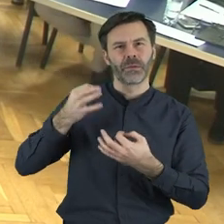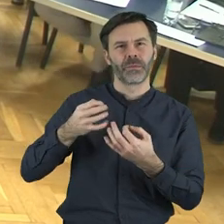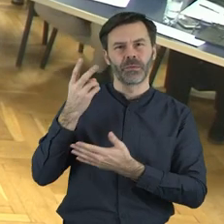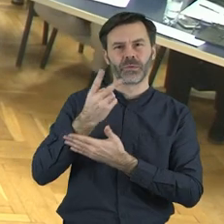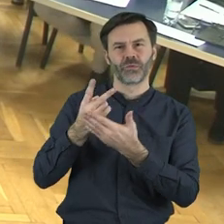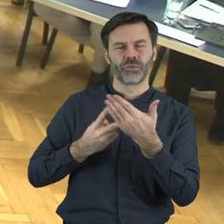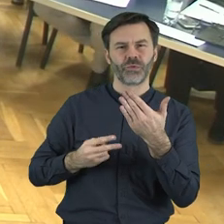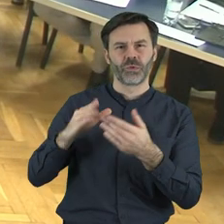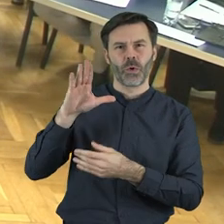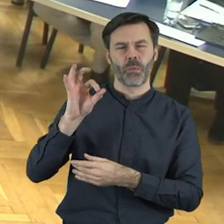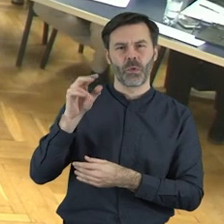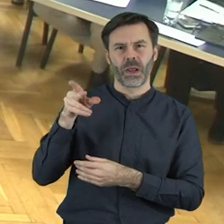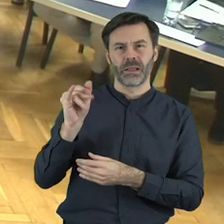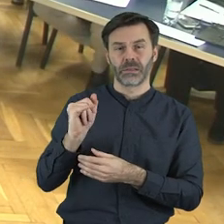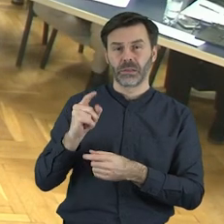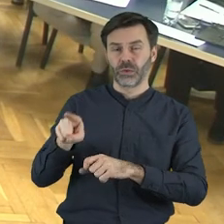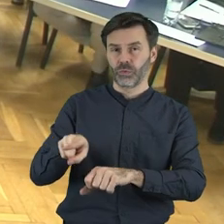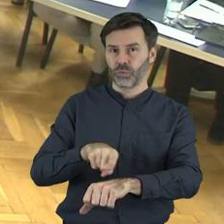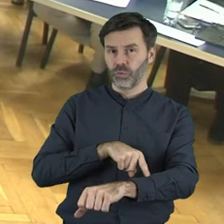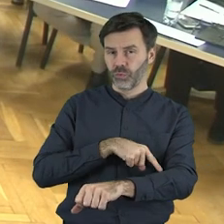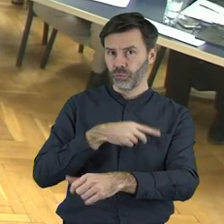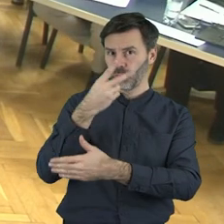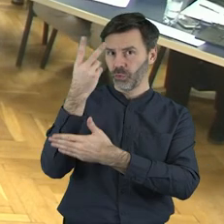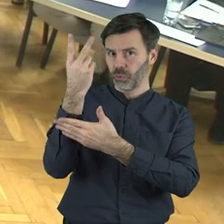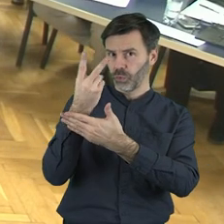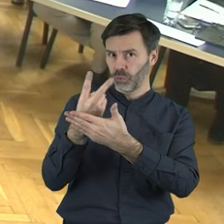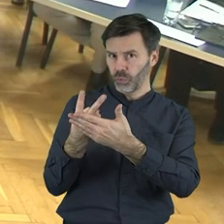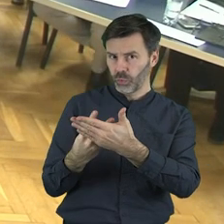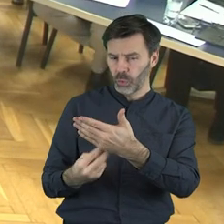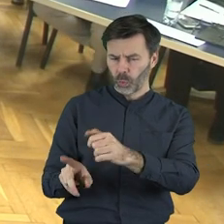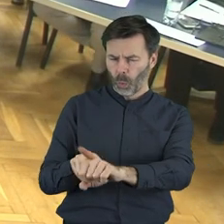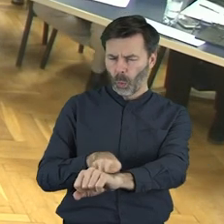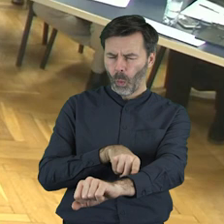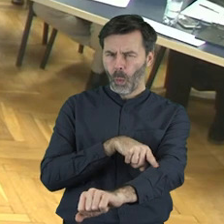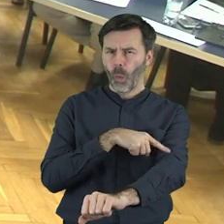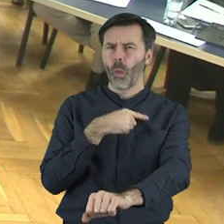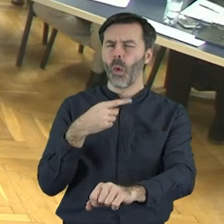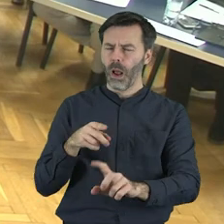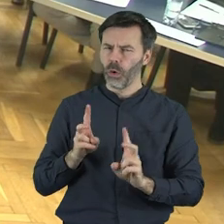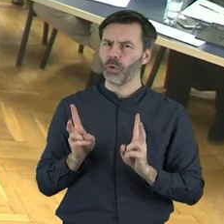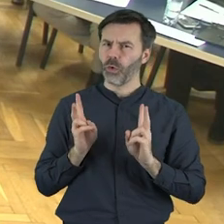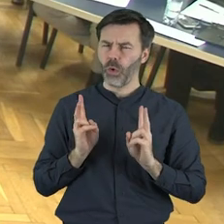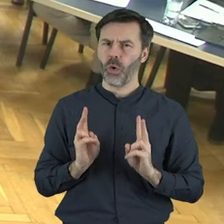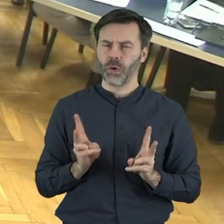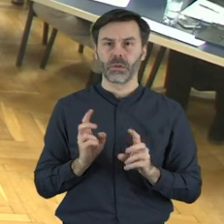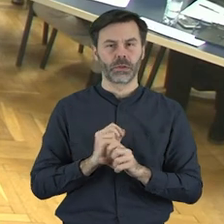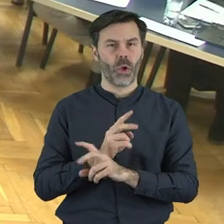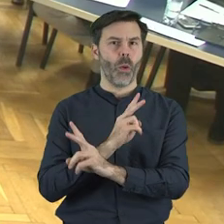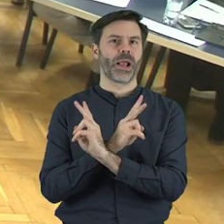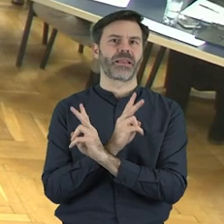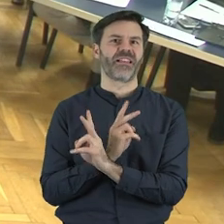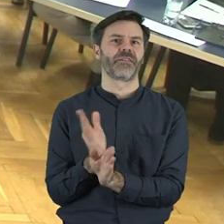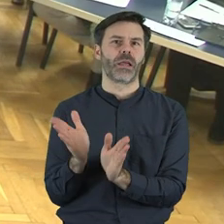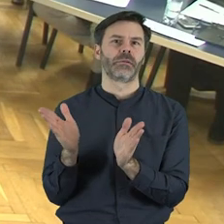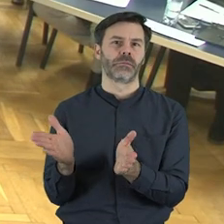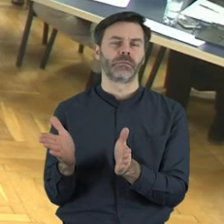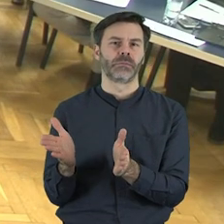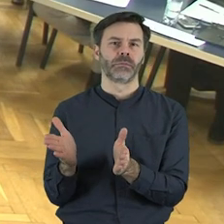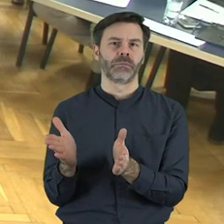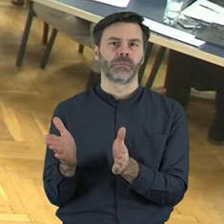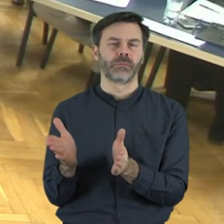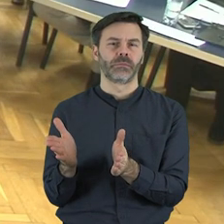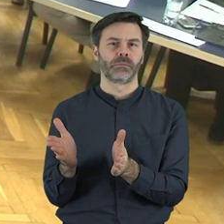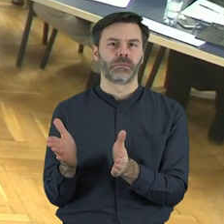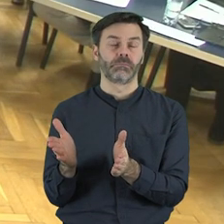merytoryczne i absolutnie obiektywne spojrzenie na stan rzeczy. Więc mam nadzieję, że jeszcze dzisiaj